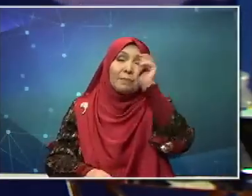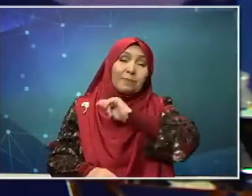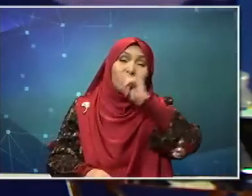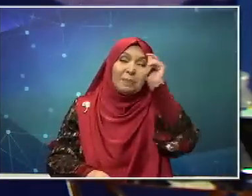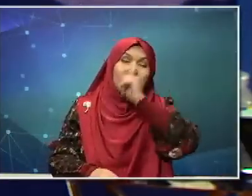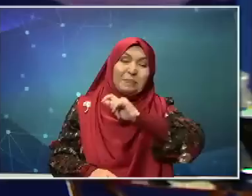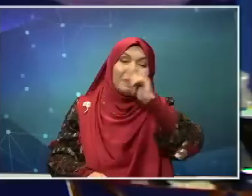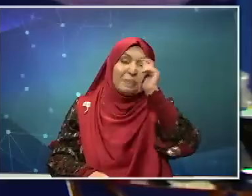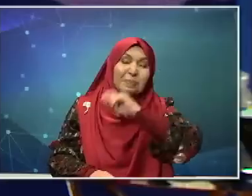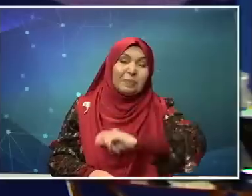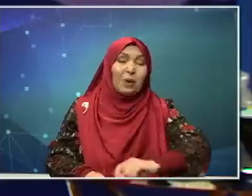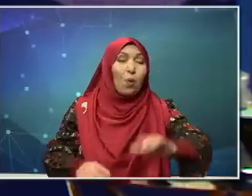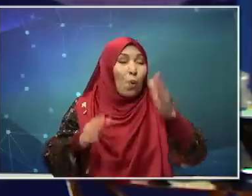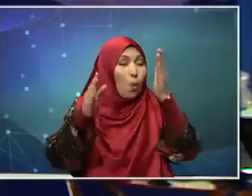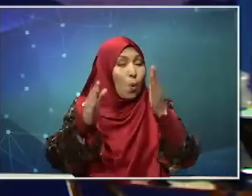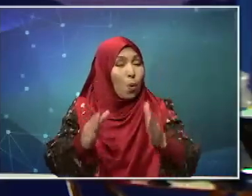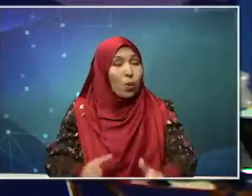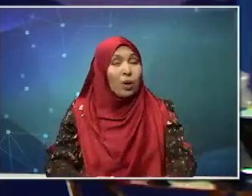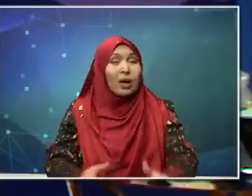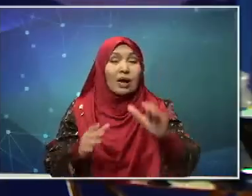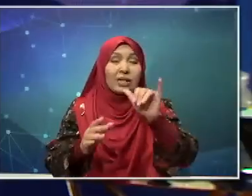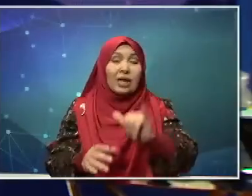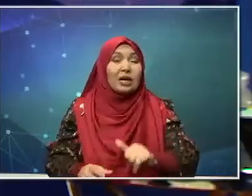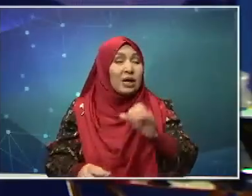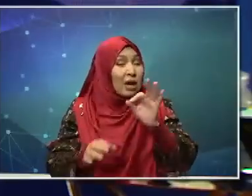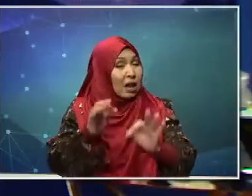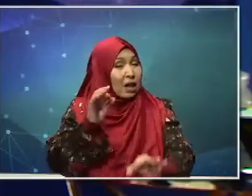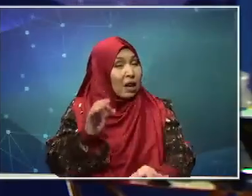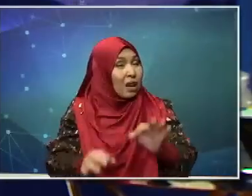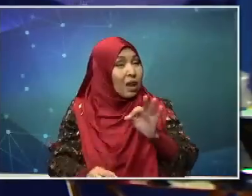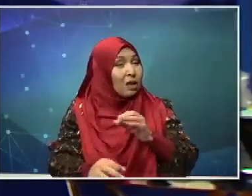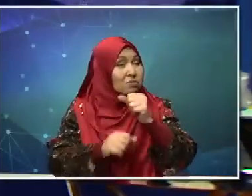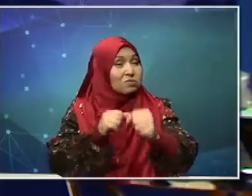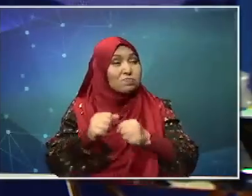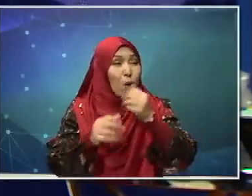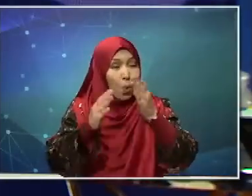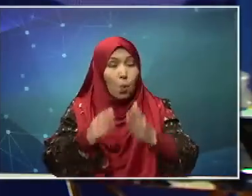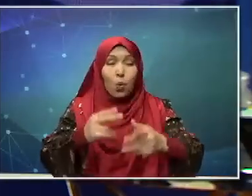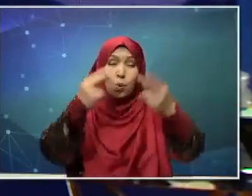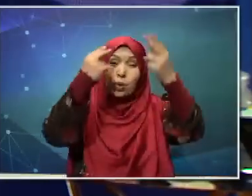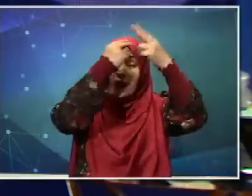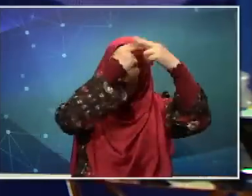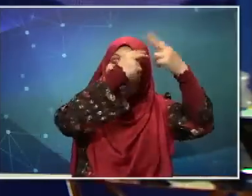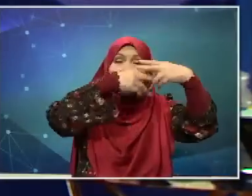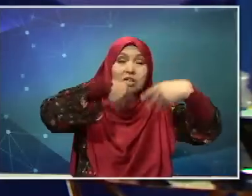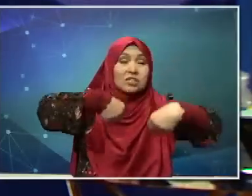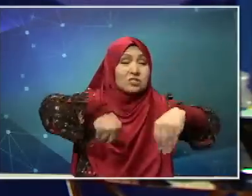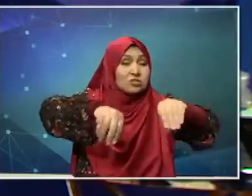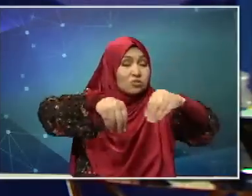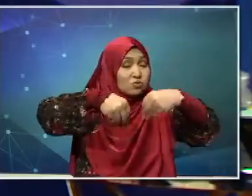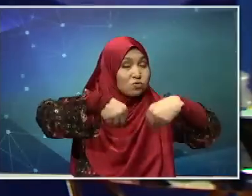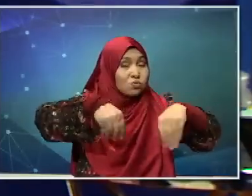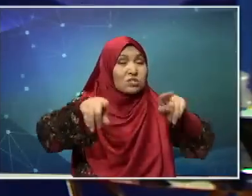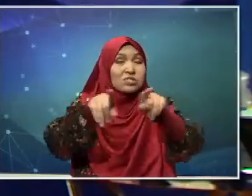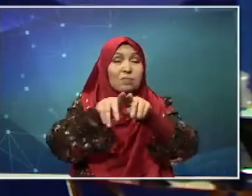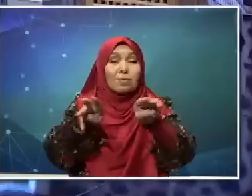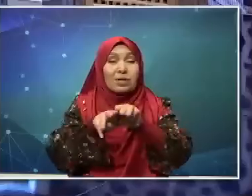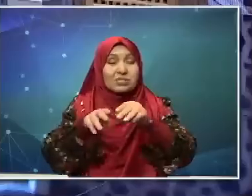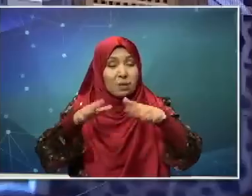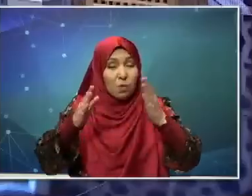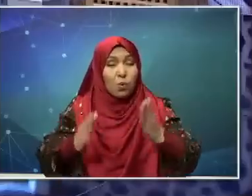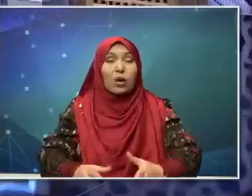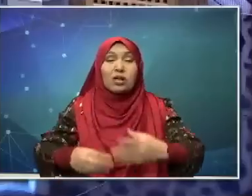yakhont itu adalah orang yang dia kalau zaman apa orang Arab tuh dia jual macam2 minyak